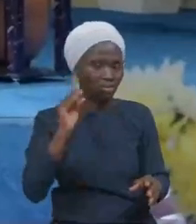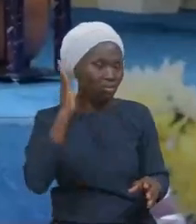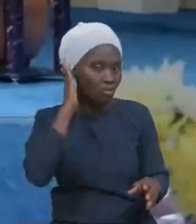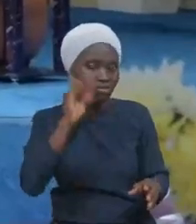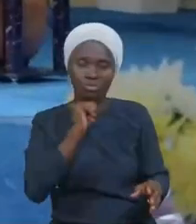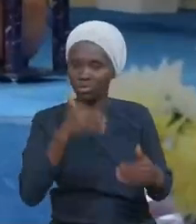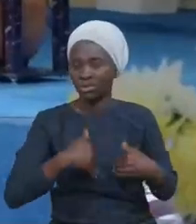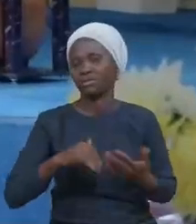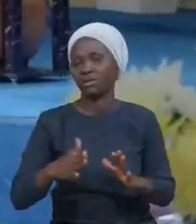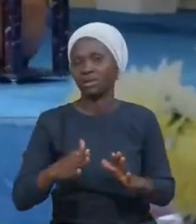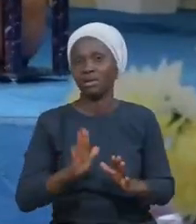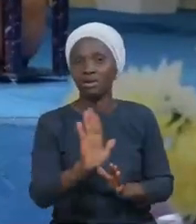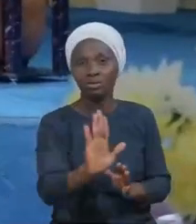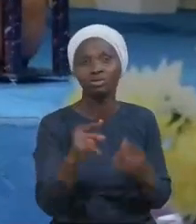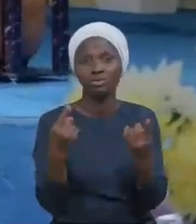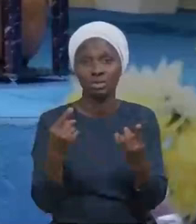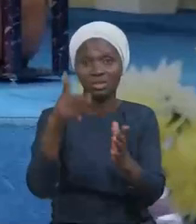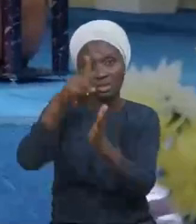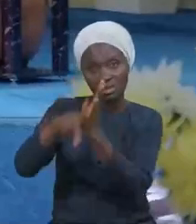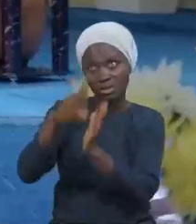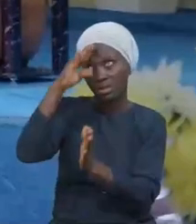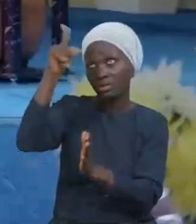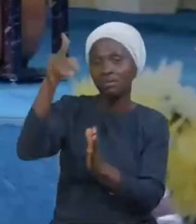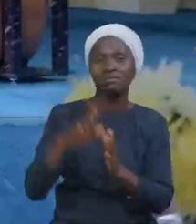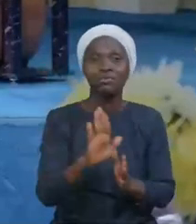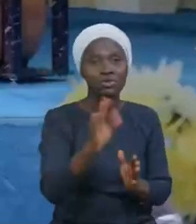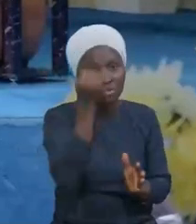tué. Votre désobéissance l'ont tué.